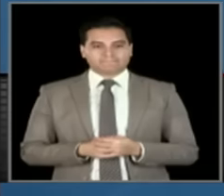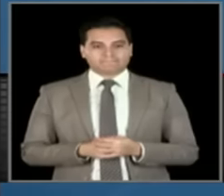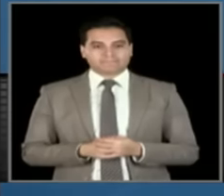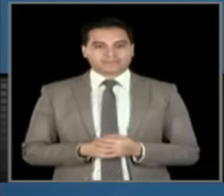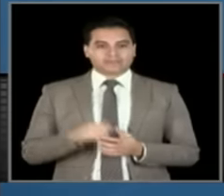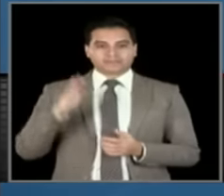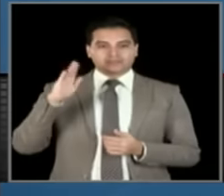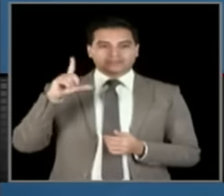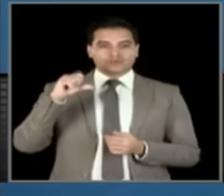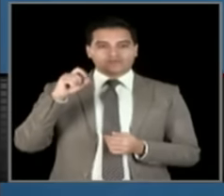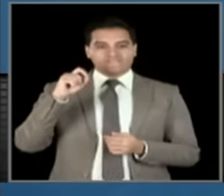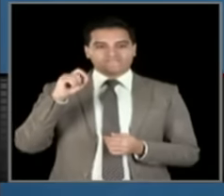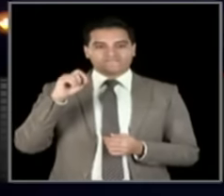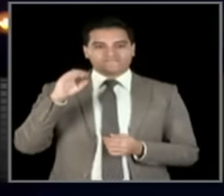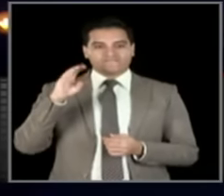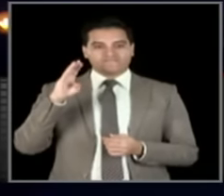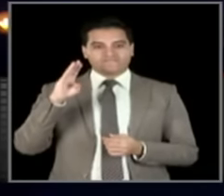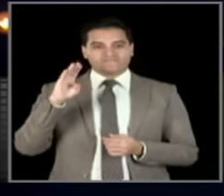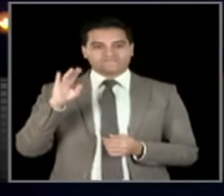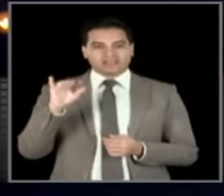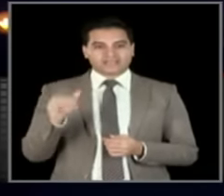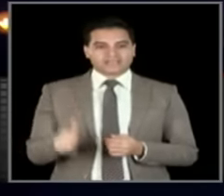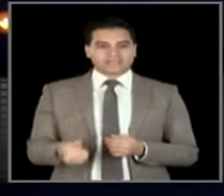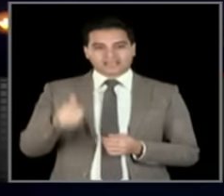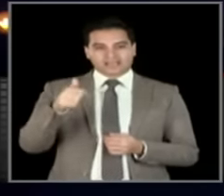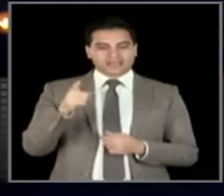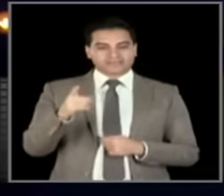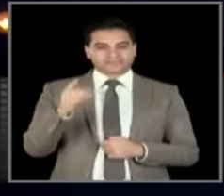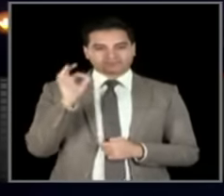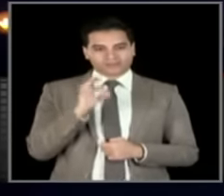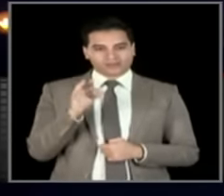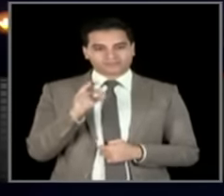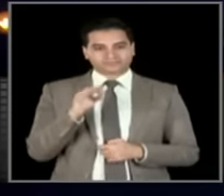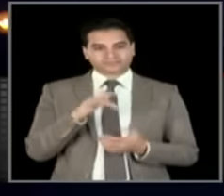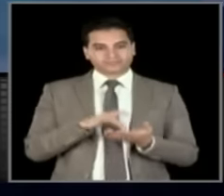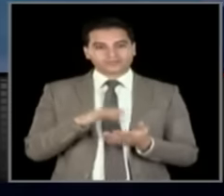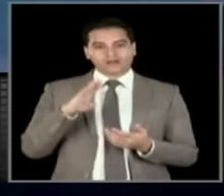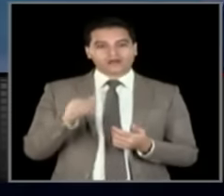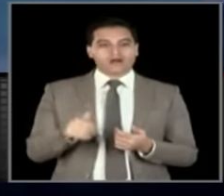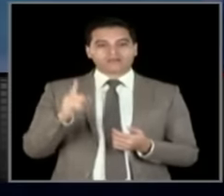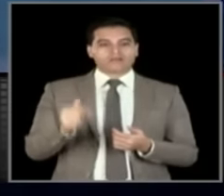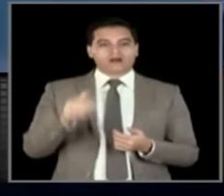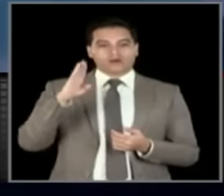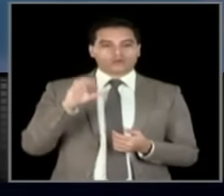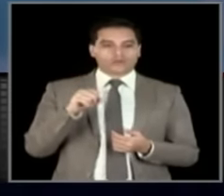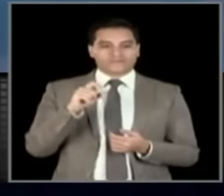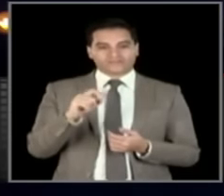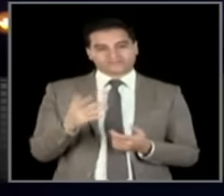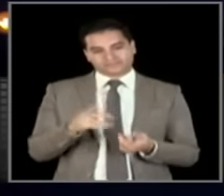سلوفاكيا. تشيك عادي. المقر بتاعها في كراكوف. بولندا. بالظبط